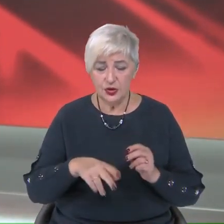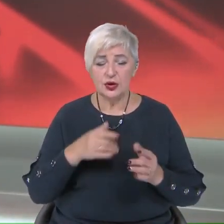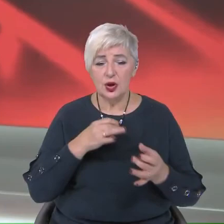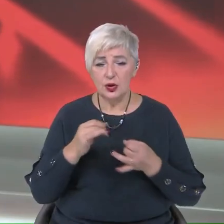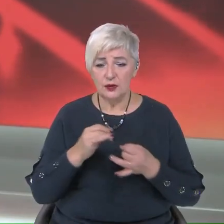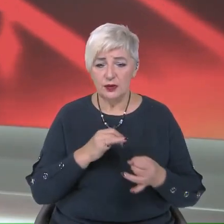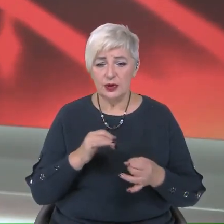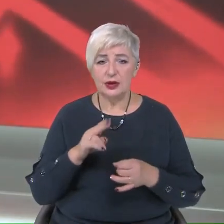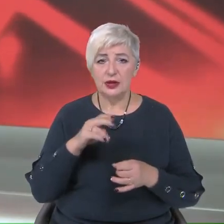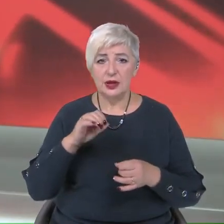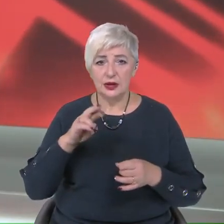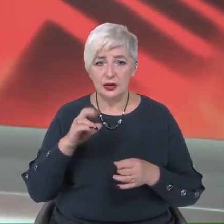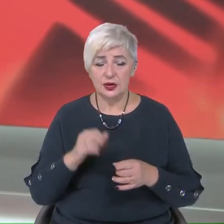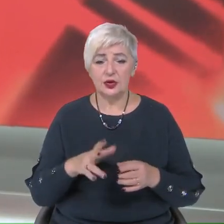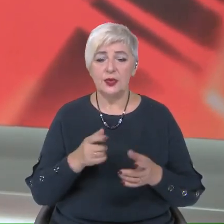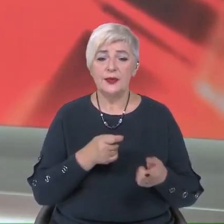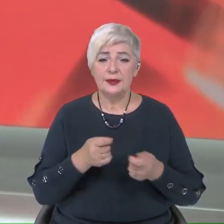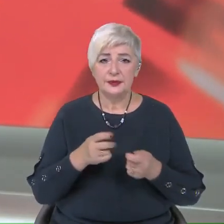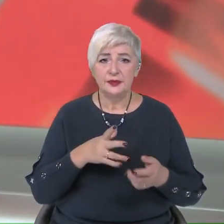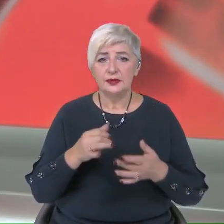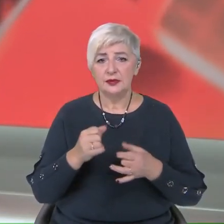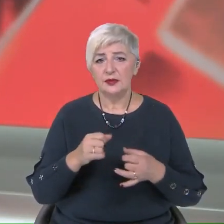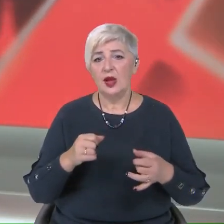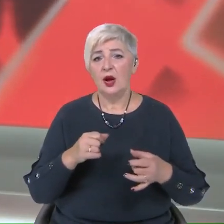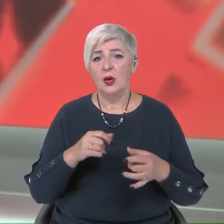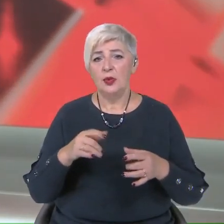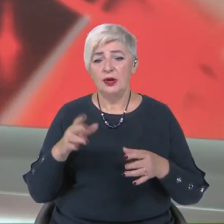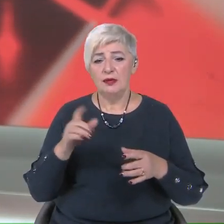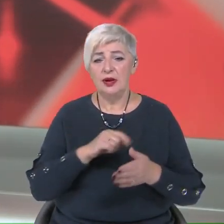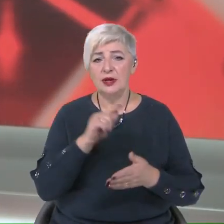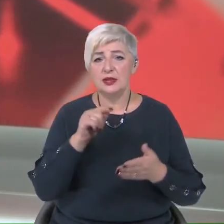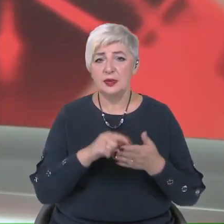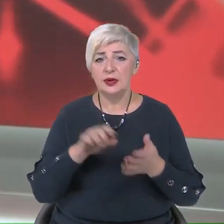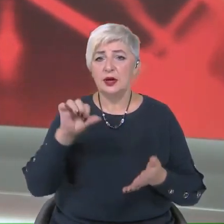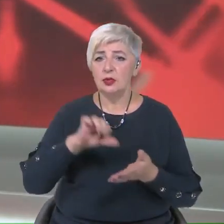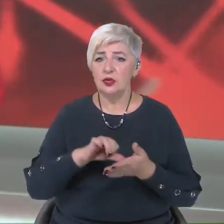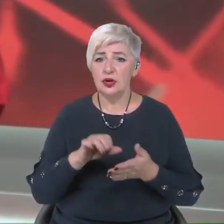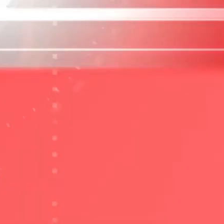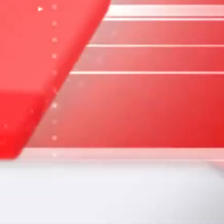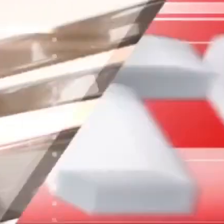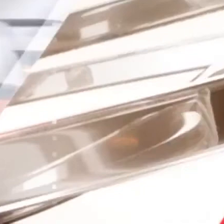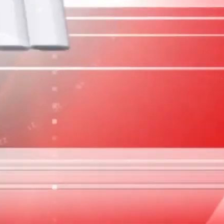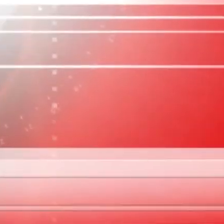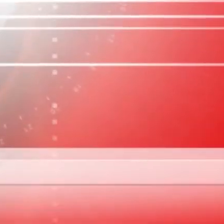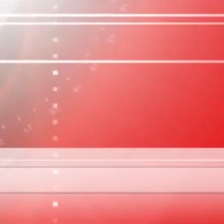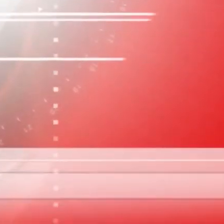спеціалістом відділу із соціальних питань обласного управління з питань учасників АТО.